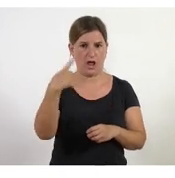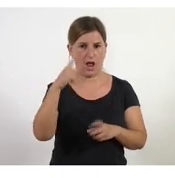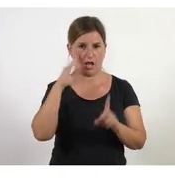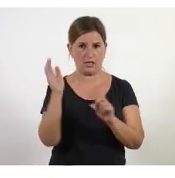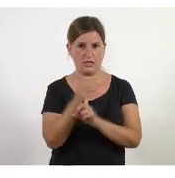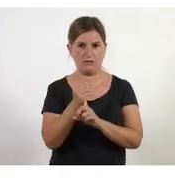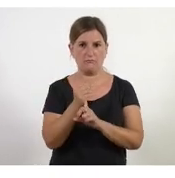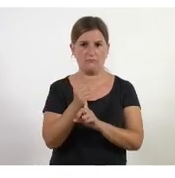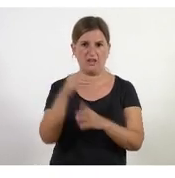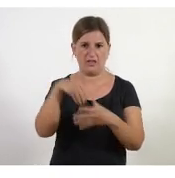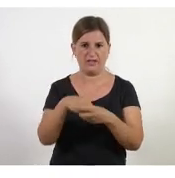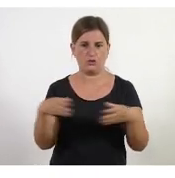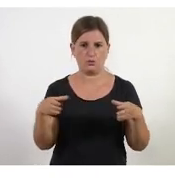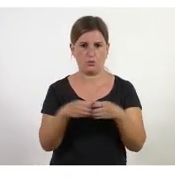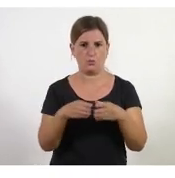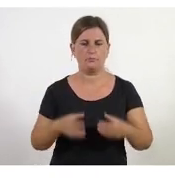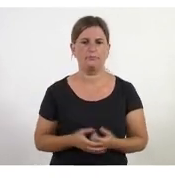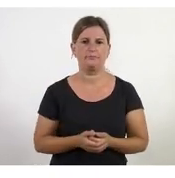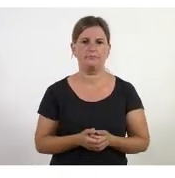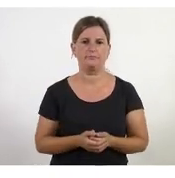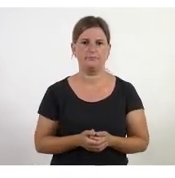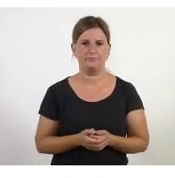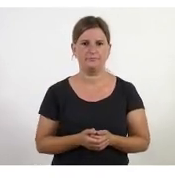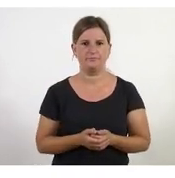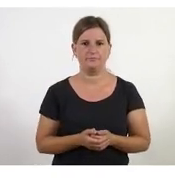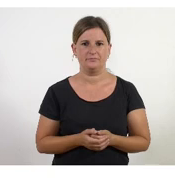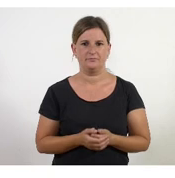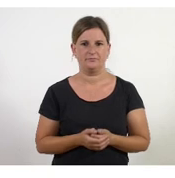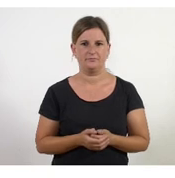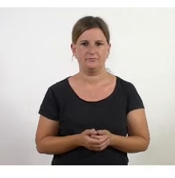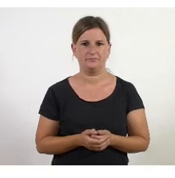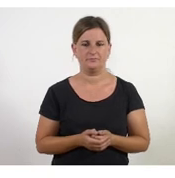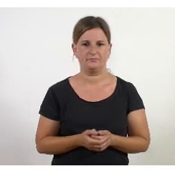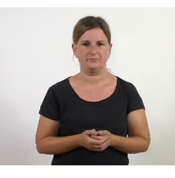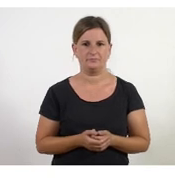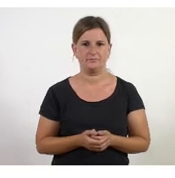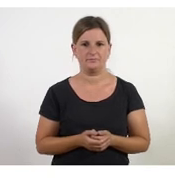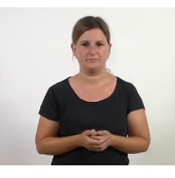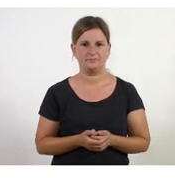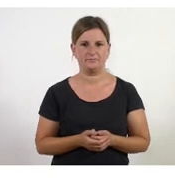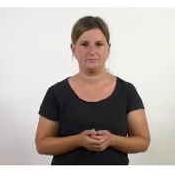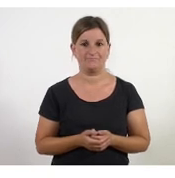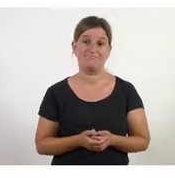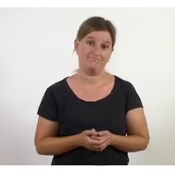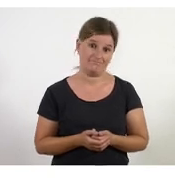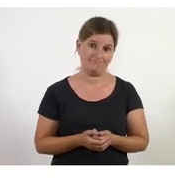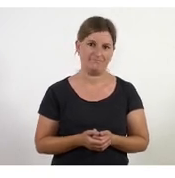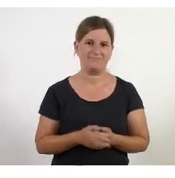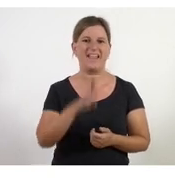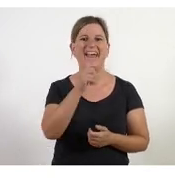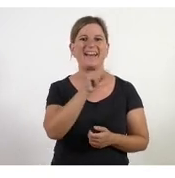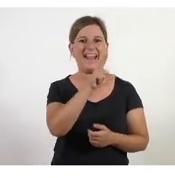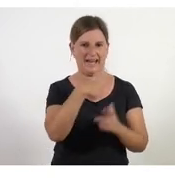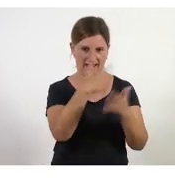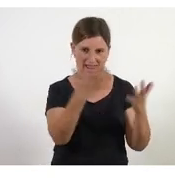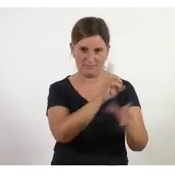segur que al mateix grup sortiran referències. Perfecte, doncs Raquel, ja saps, si t'uneixes al grup, allà potser pots trobar